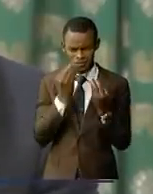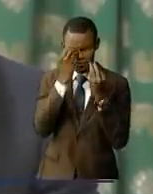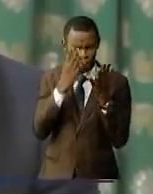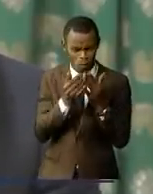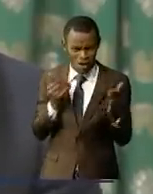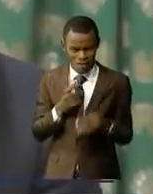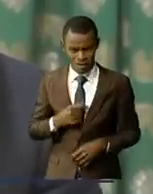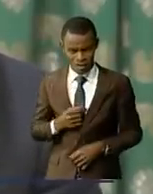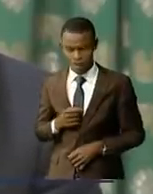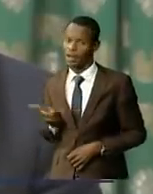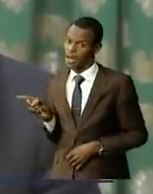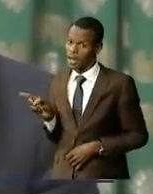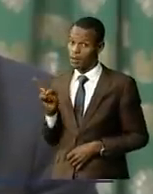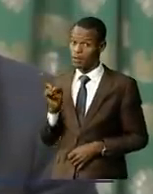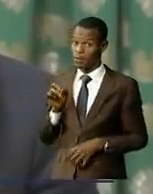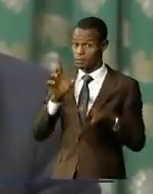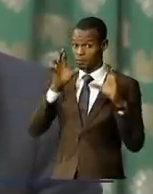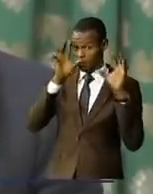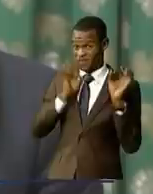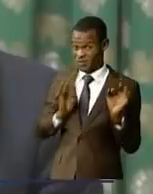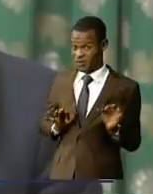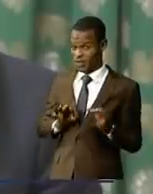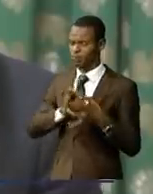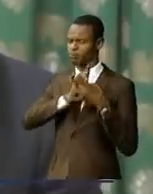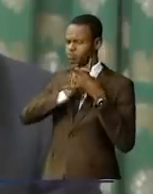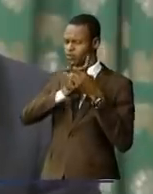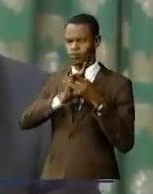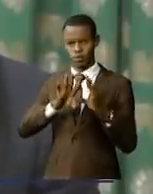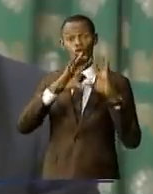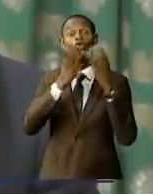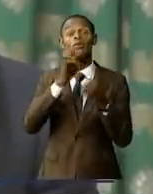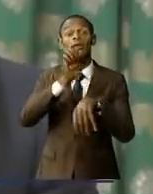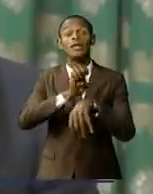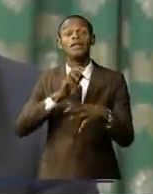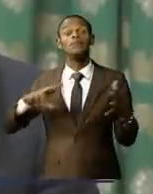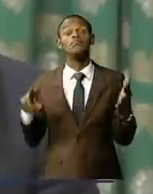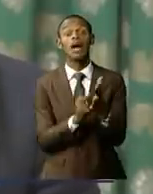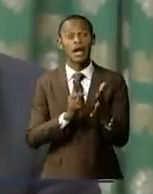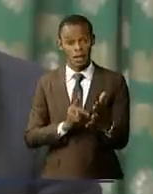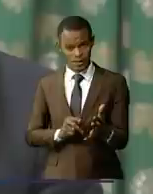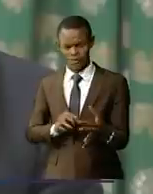très attaché à la communauté kimbanguiste. Attachement que vous lui rendez,